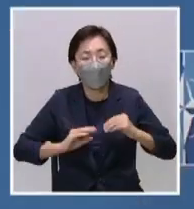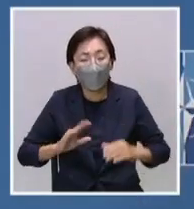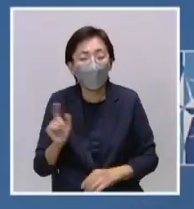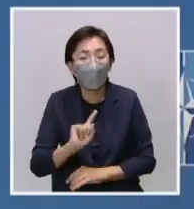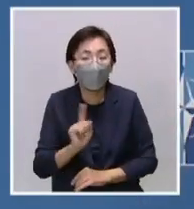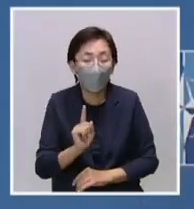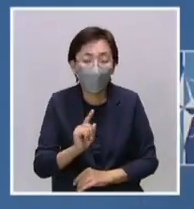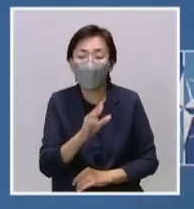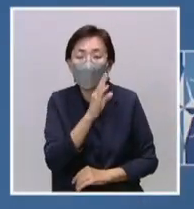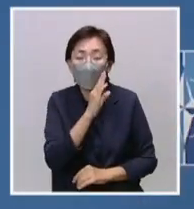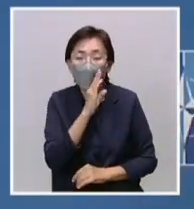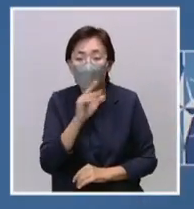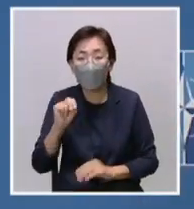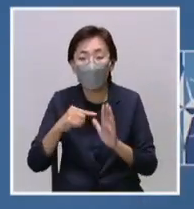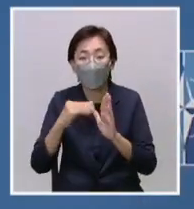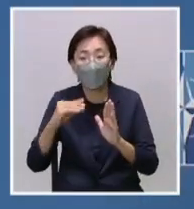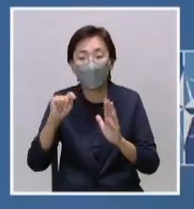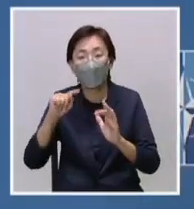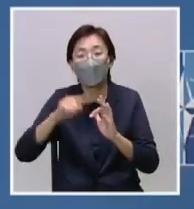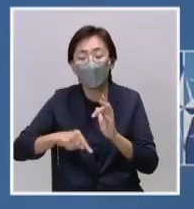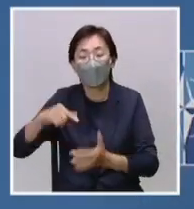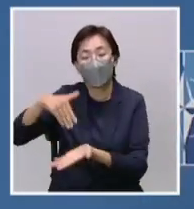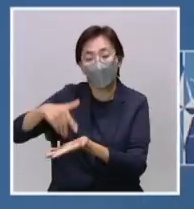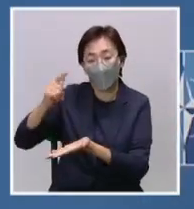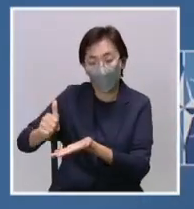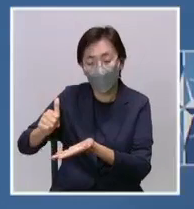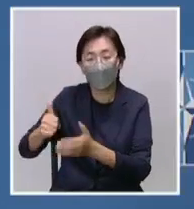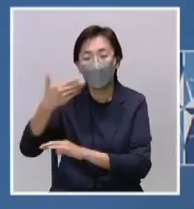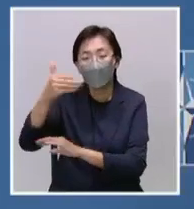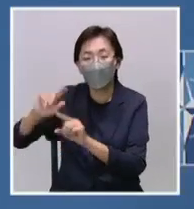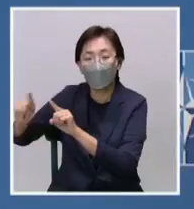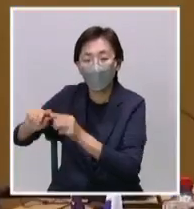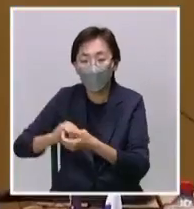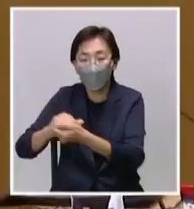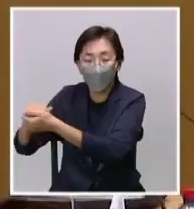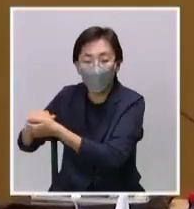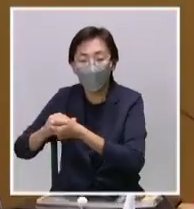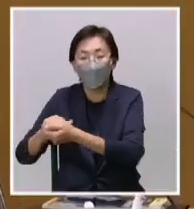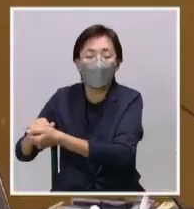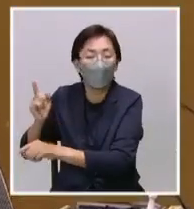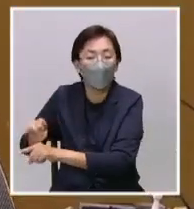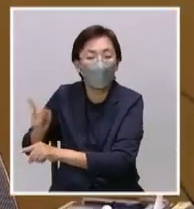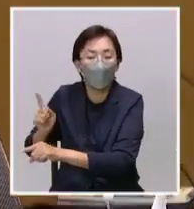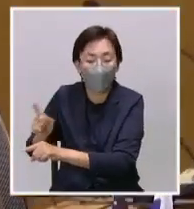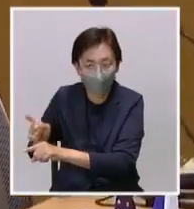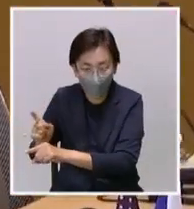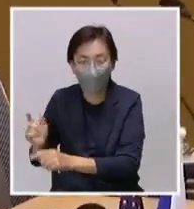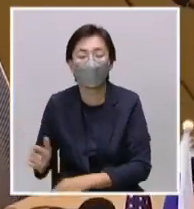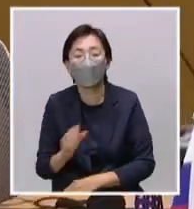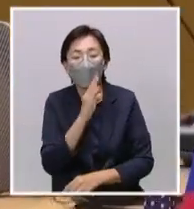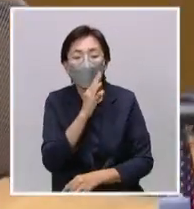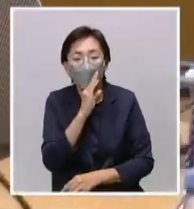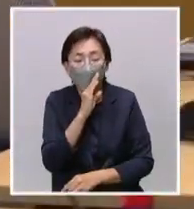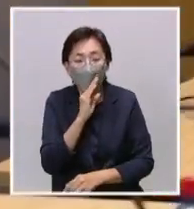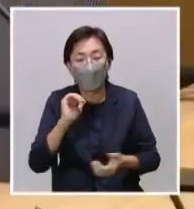นโยบายการเปิดประตูของนาโต้ซึ่งเป็นศูนย์กลางของพันธมิตรนาโต้มาโดยตลอดและจะไม่ละทิ้งความร่วมมือทวิภาคีกับ